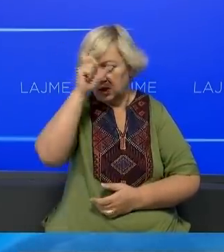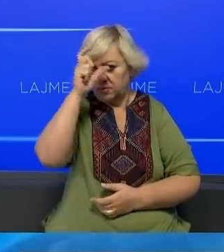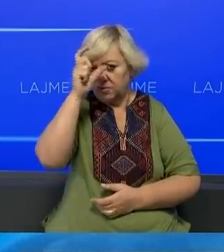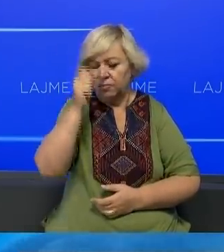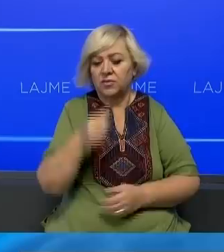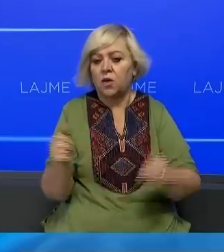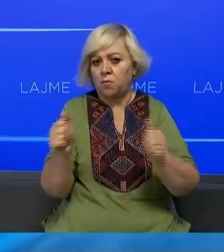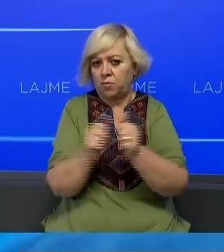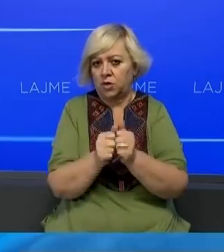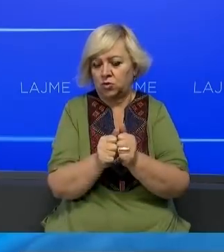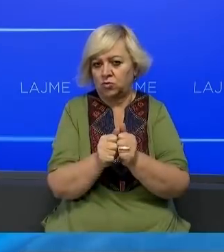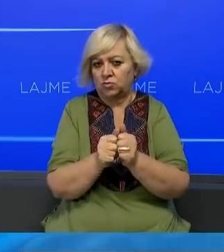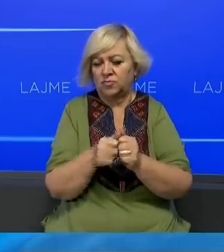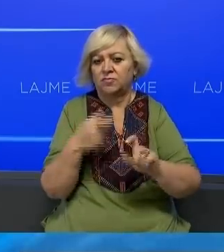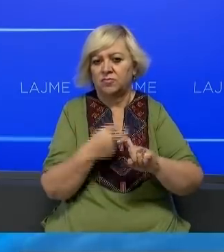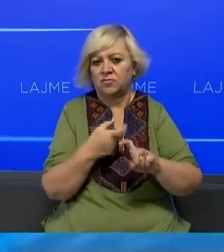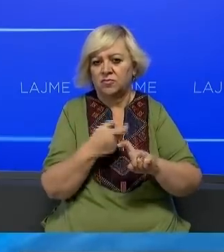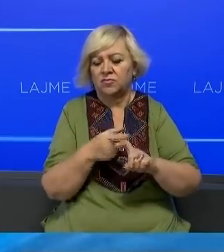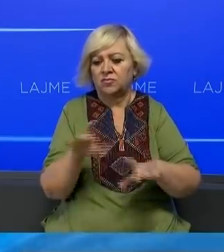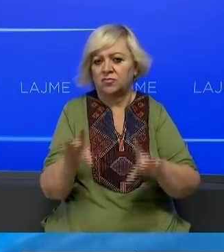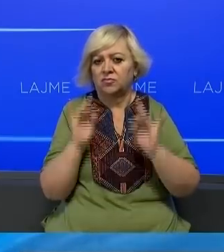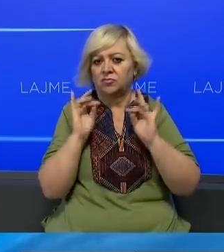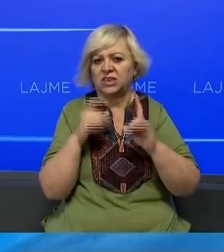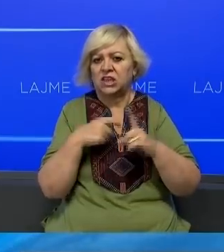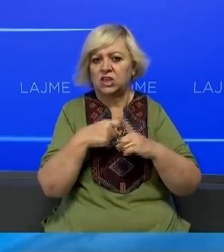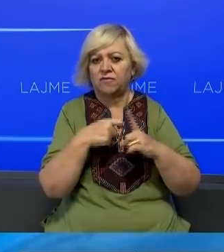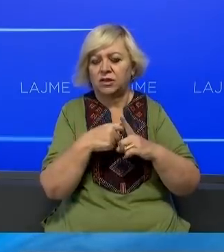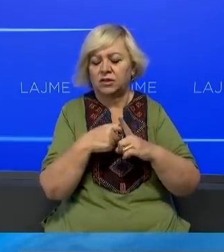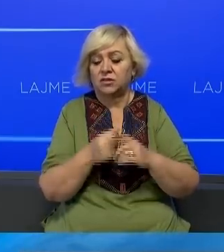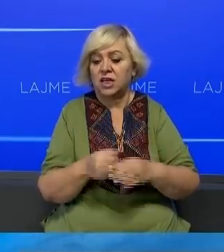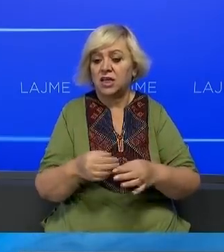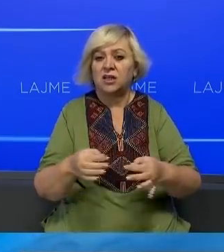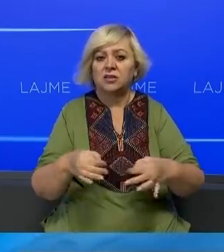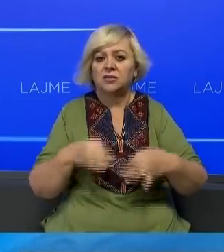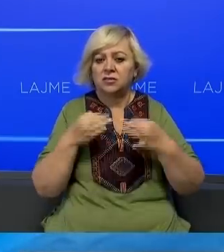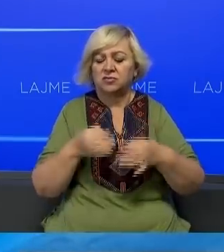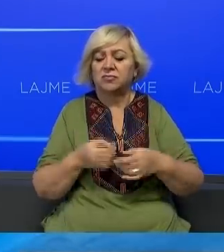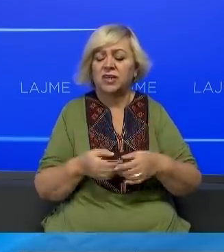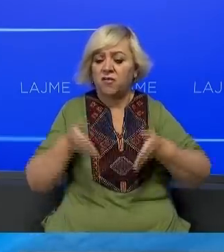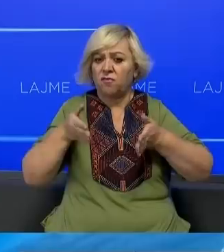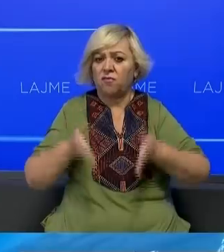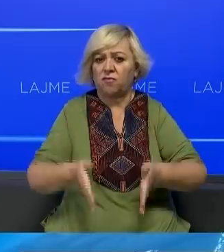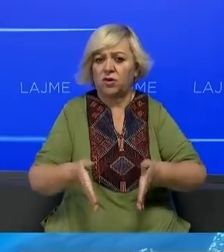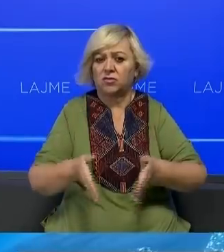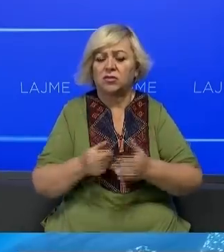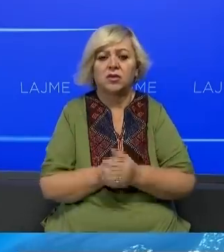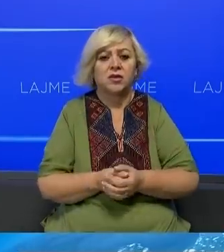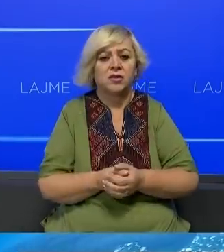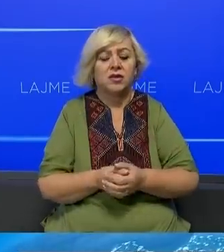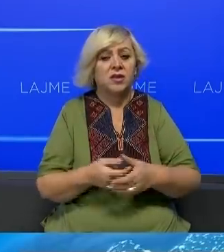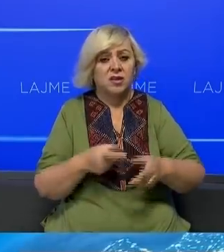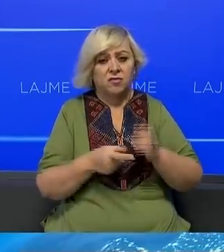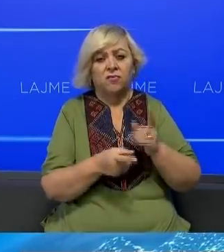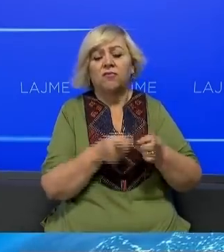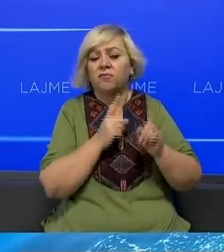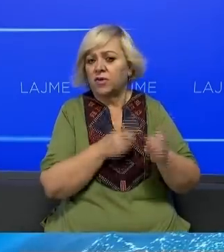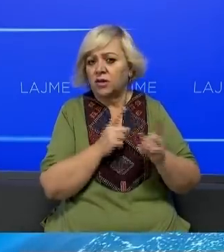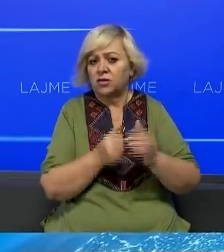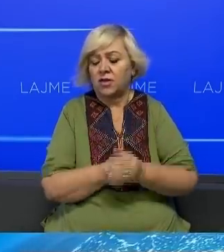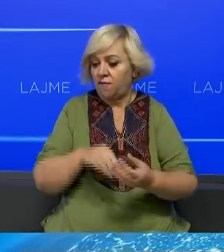ju bashkuan mbetjeve të tjera mortore që u gjetën në Kizhevak. Në ceremoninë e rivarrimit të viktimave të masakrës së rrezallës,